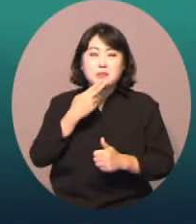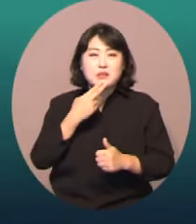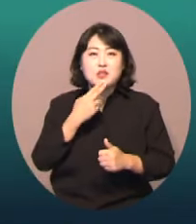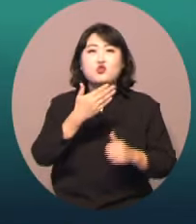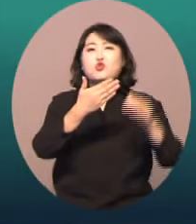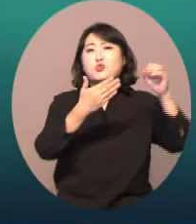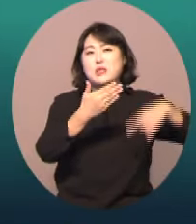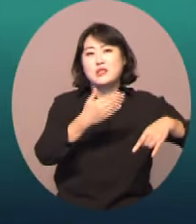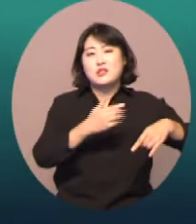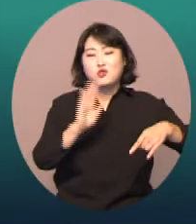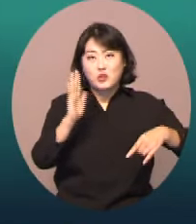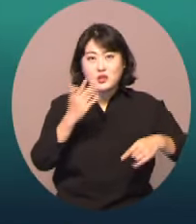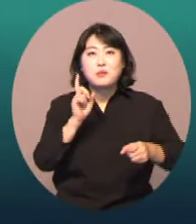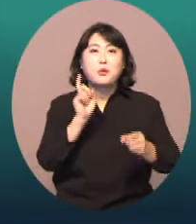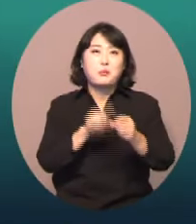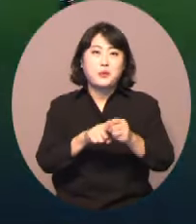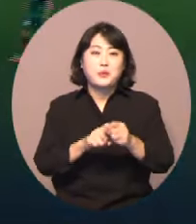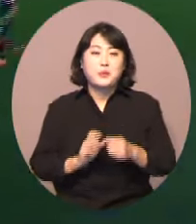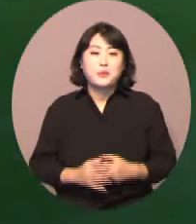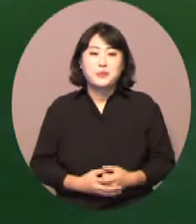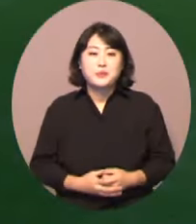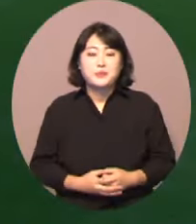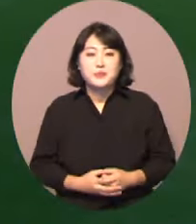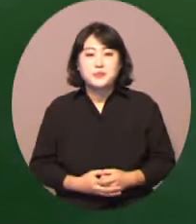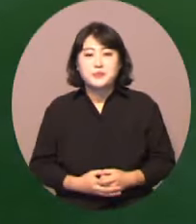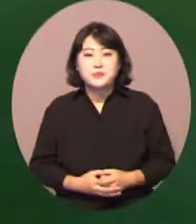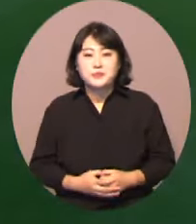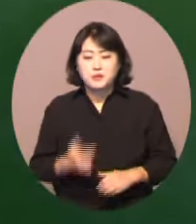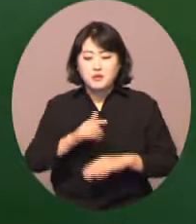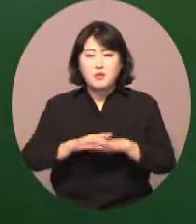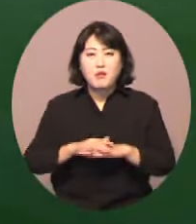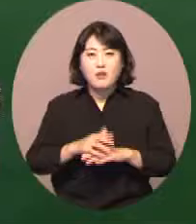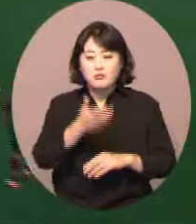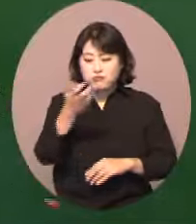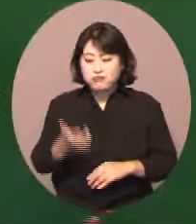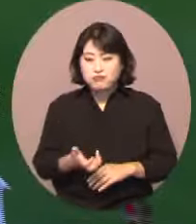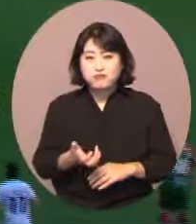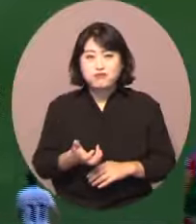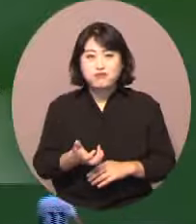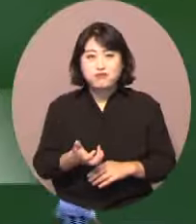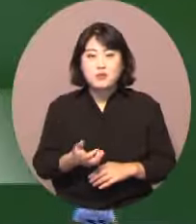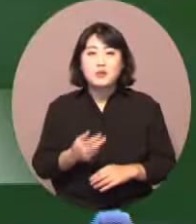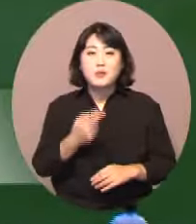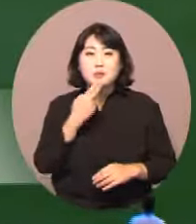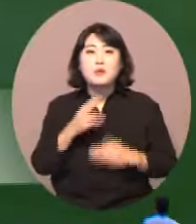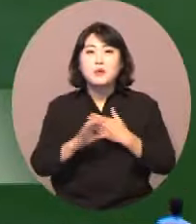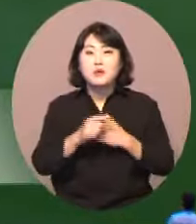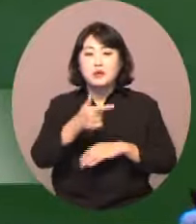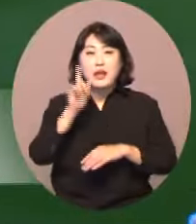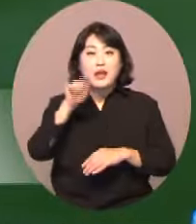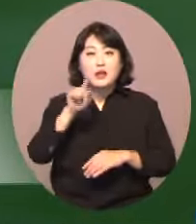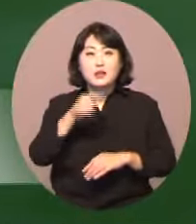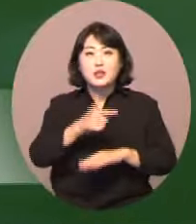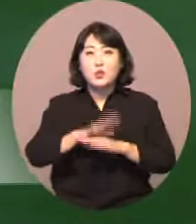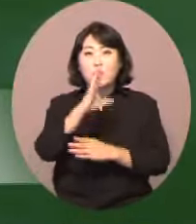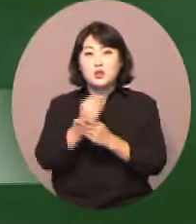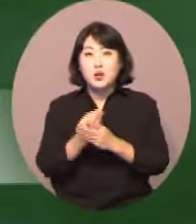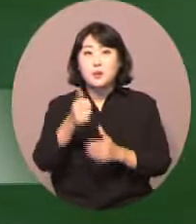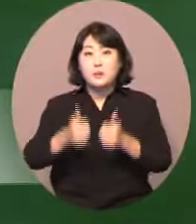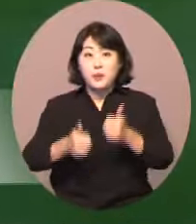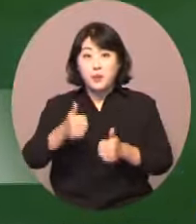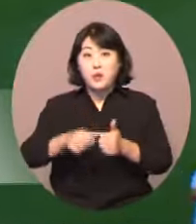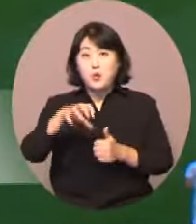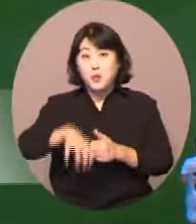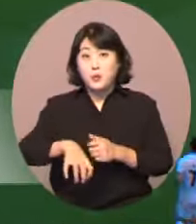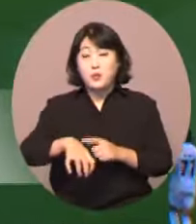순위권에 들어서 잔류하는 것이. 대전이 강등권에서 벗어나려면 내일 대전 월드컵 경기장에서 열릴